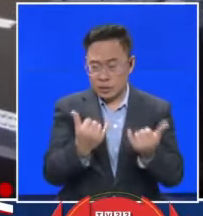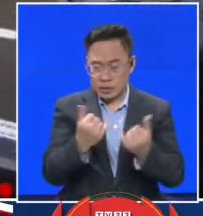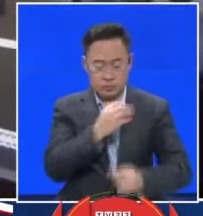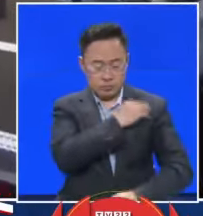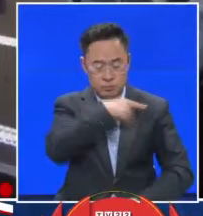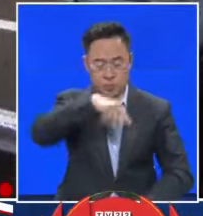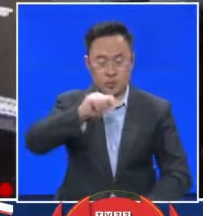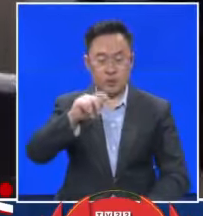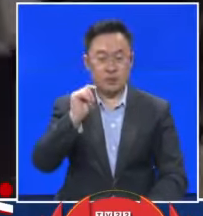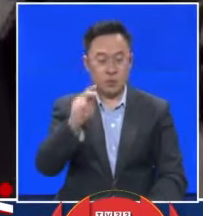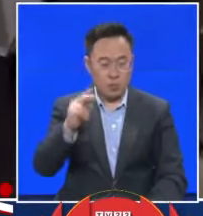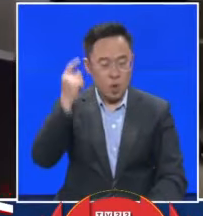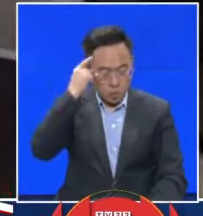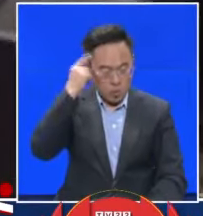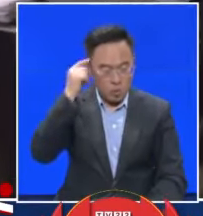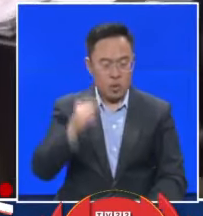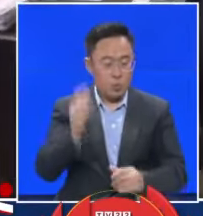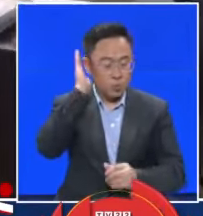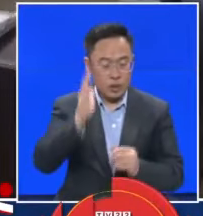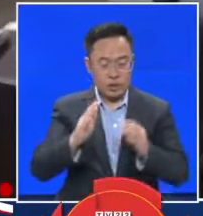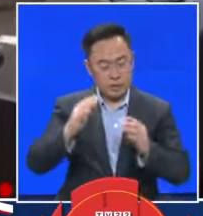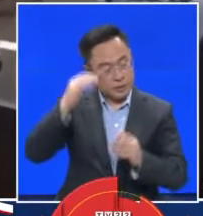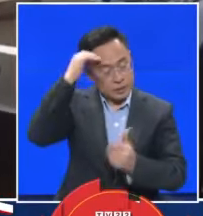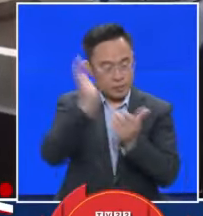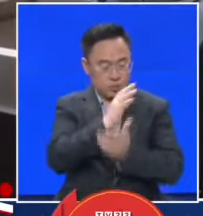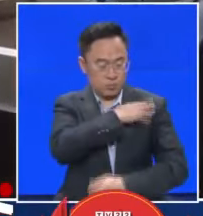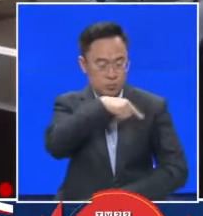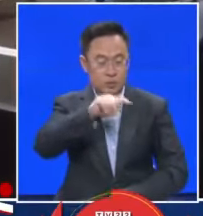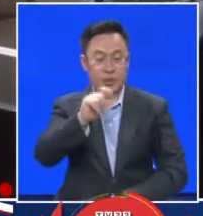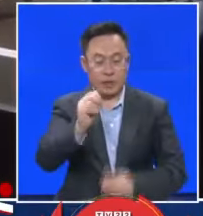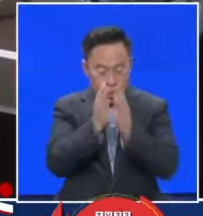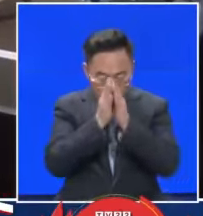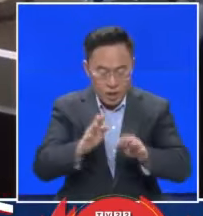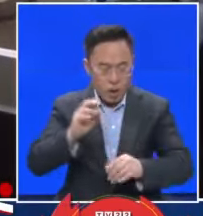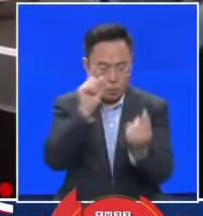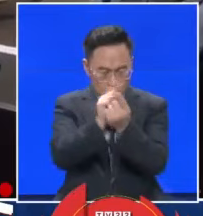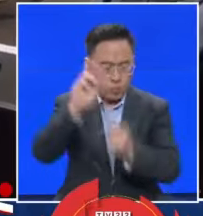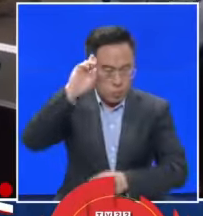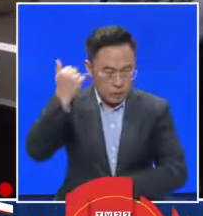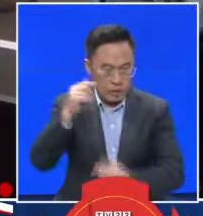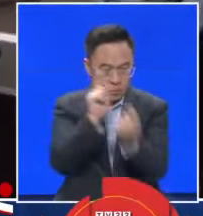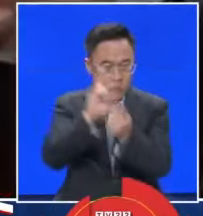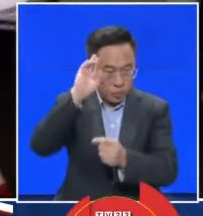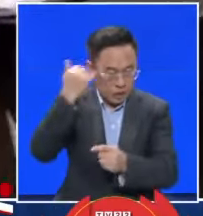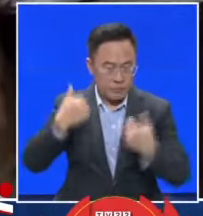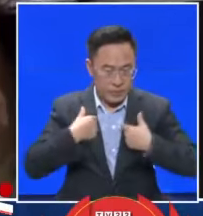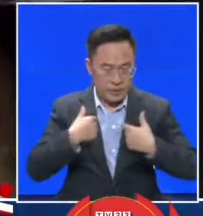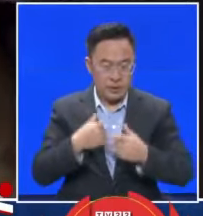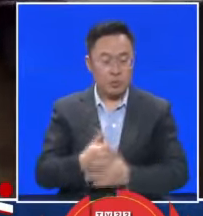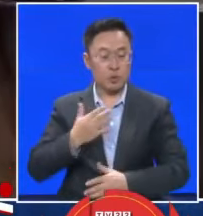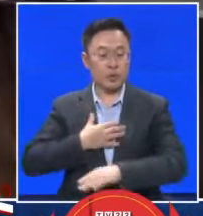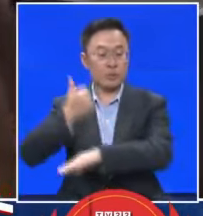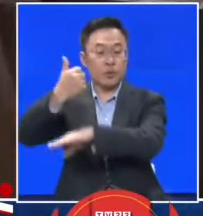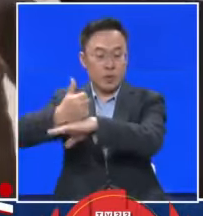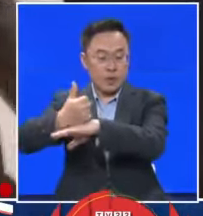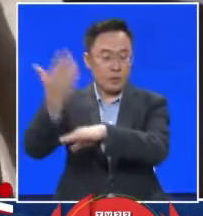รู้จักกับพันตำรวจเอกนายนี้นะที่ก้มลงไปกราบเนี่ยรู้จักกันดีเพราะว่าพันตำรวจเอกนายเนี้ยเคยเป็นลูกน้องมาก่อนนะคะคือก่อ